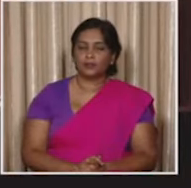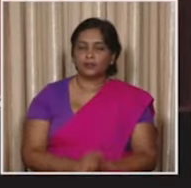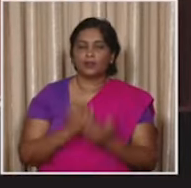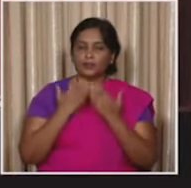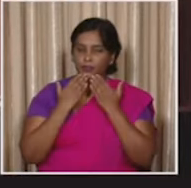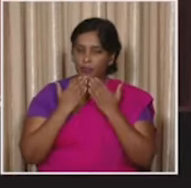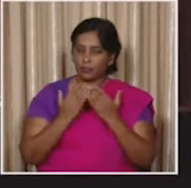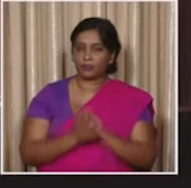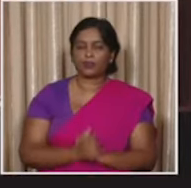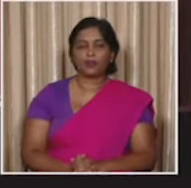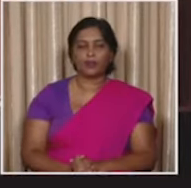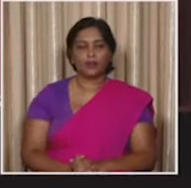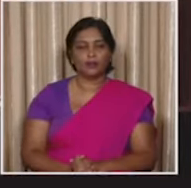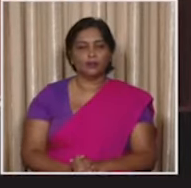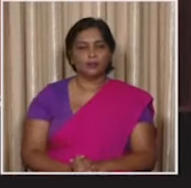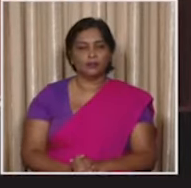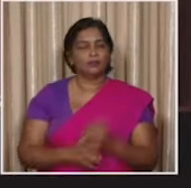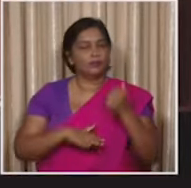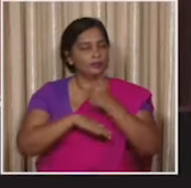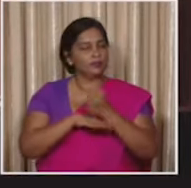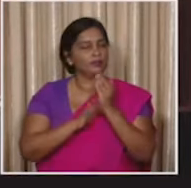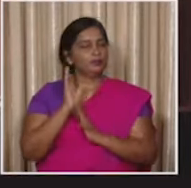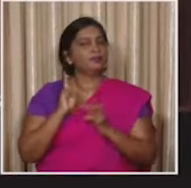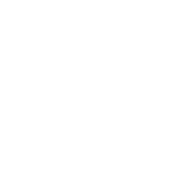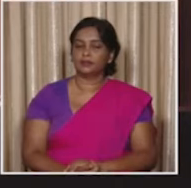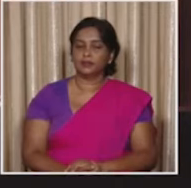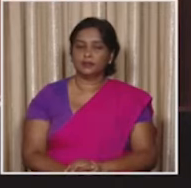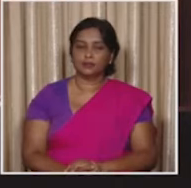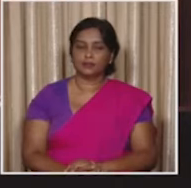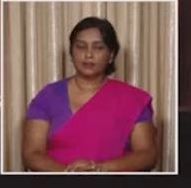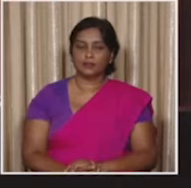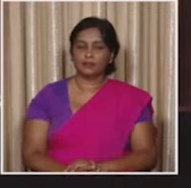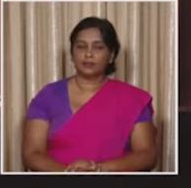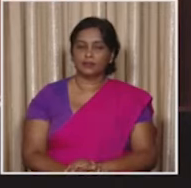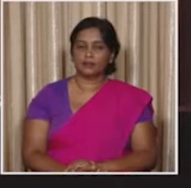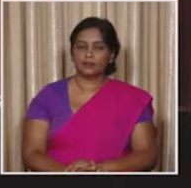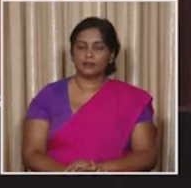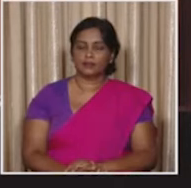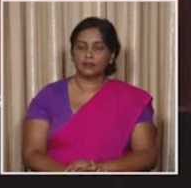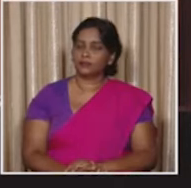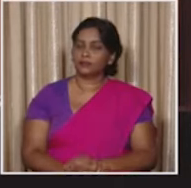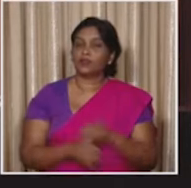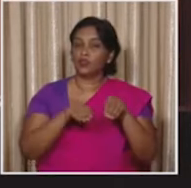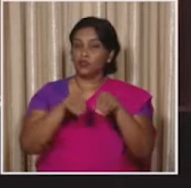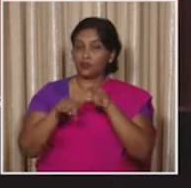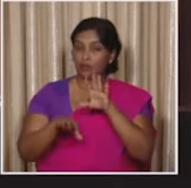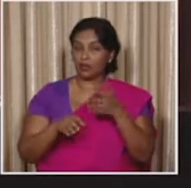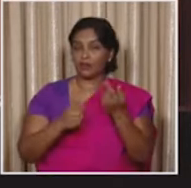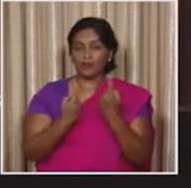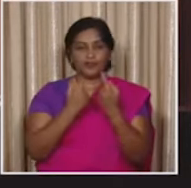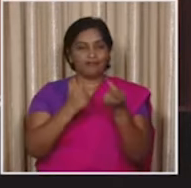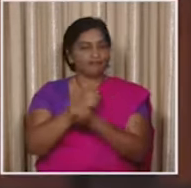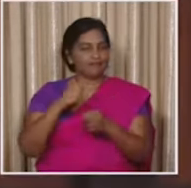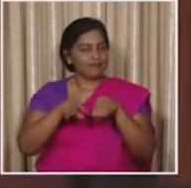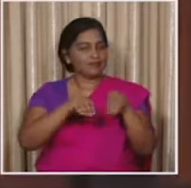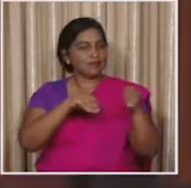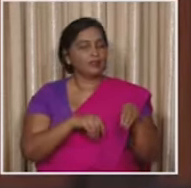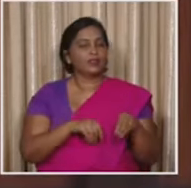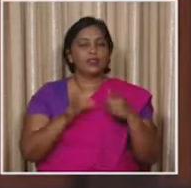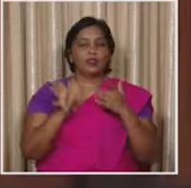Nandri, Gauru, Sabikitamatang Urpinarle, Indre in the Vivasa Yelek, Silla, Vana Bilangalin,